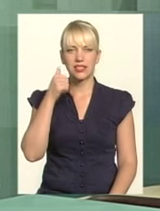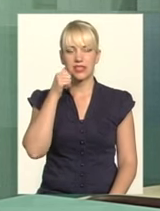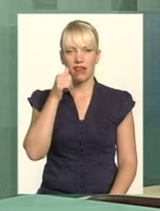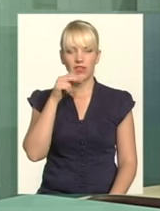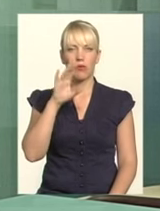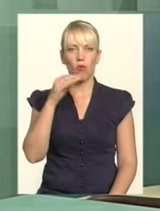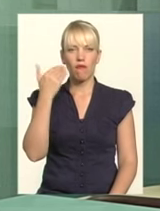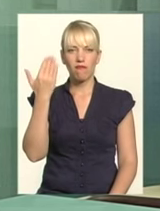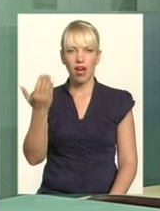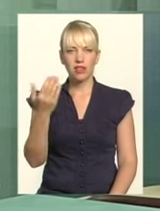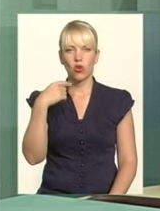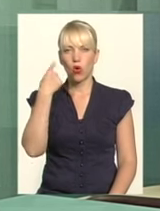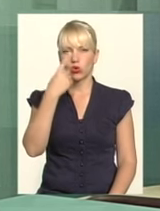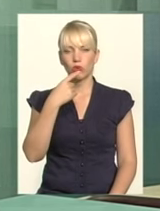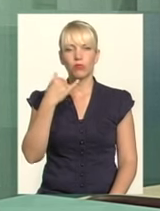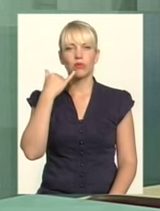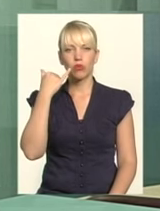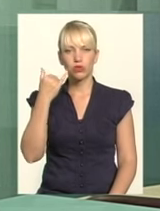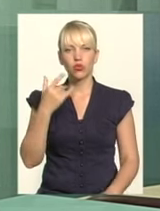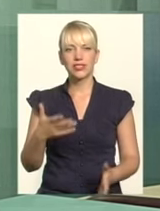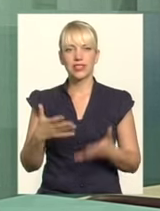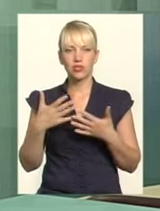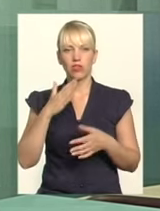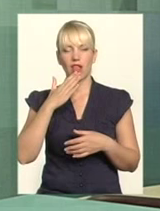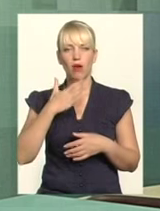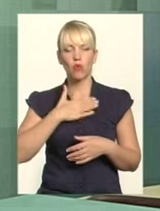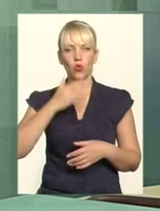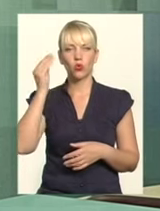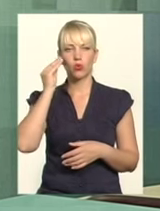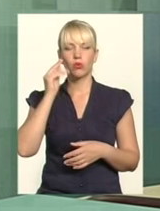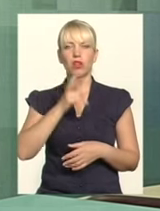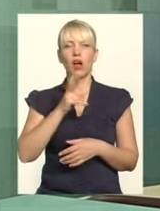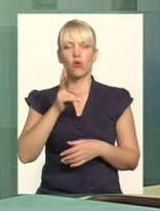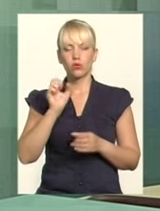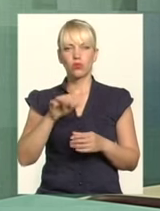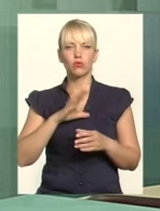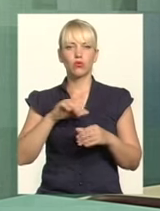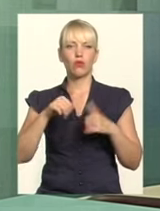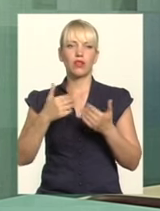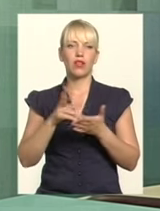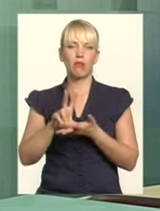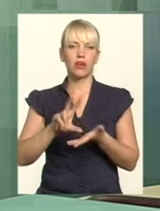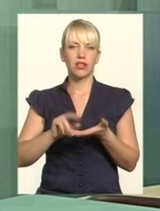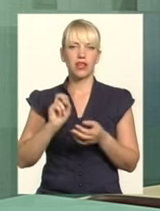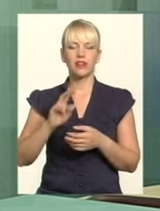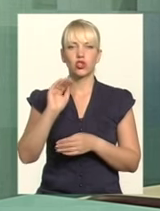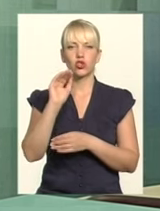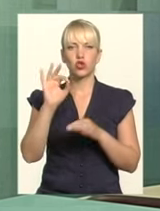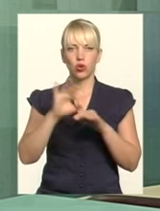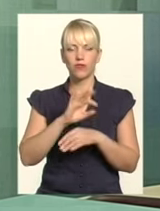особисто позвоню, з'ясую. На мою думку, на когось можна буде оформити, до прикладу, на чоловіка, як дитину війни,